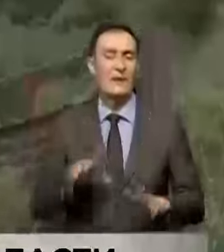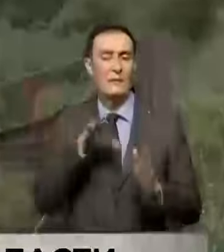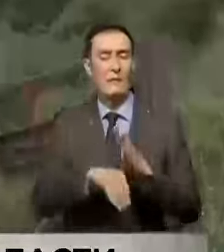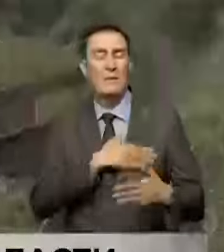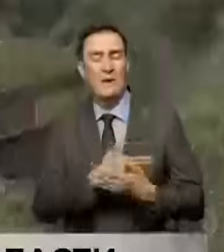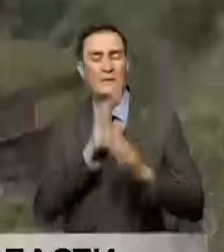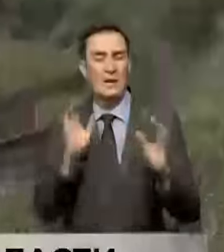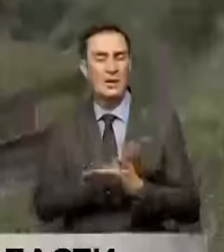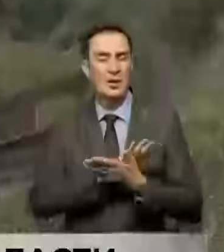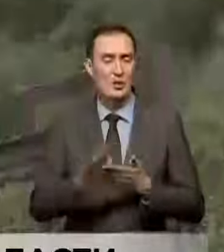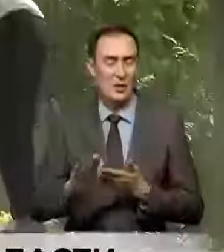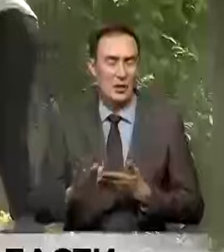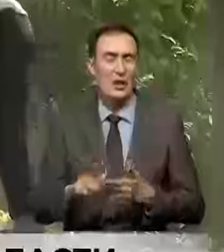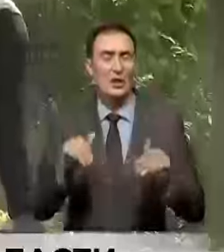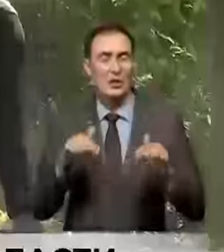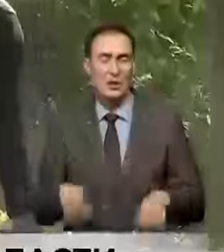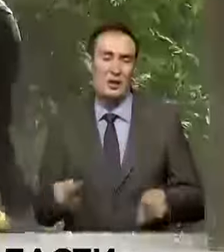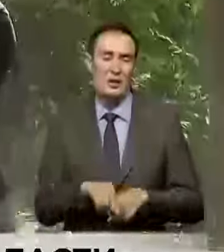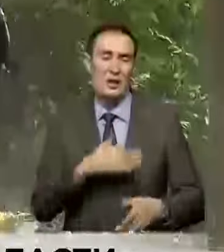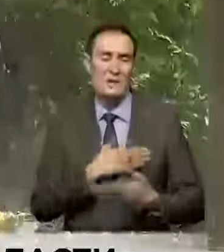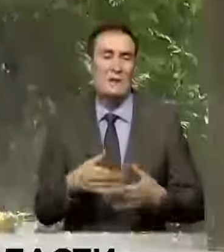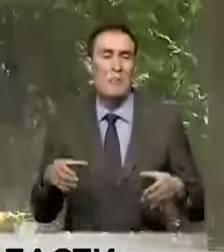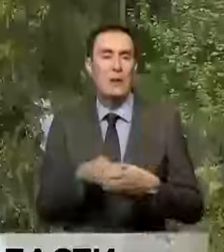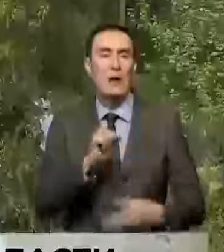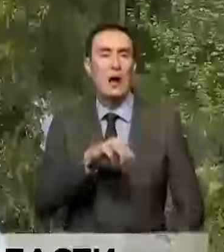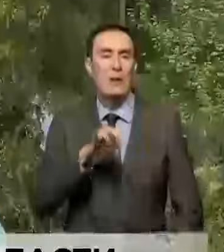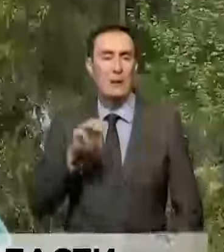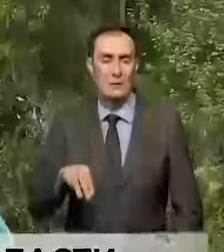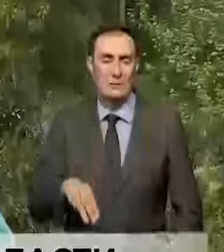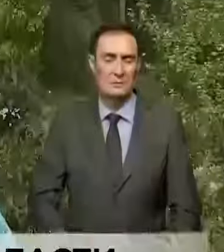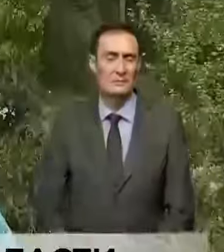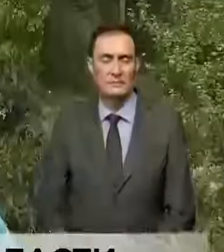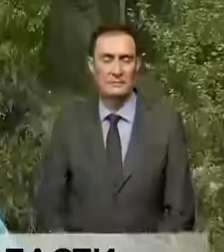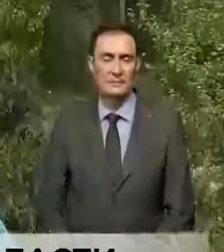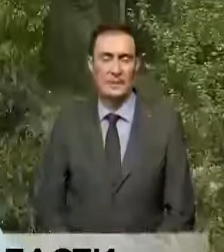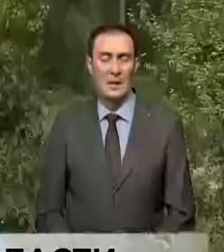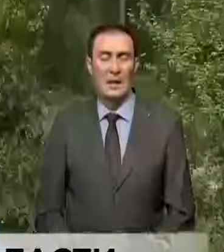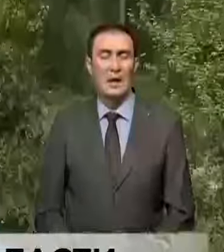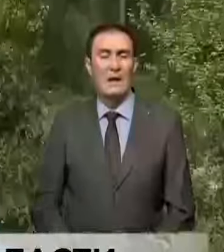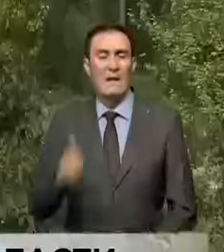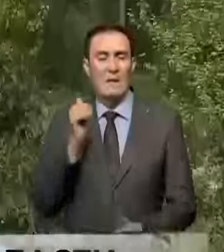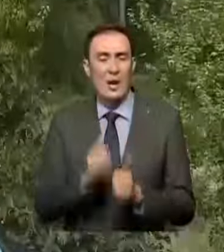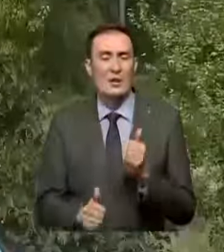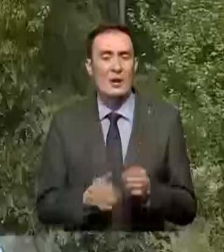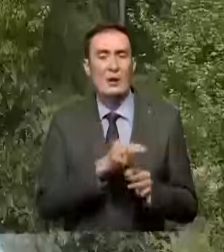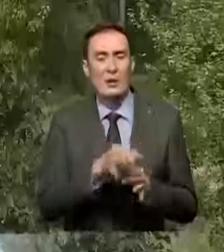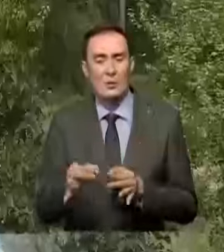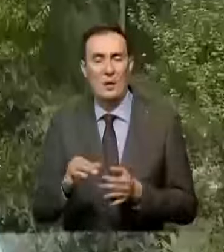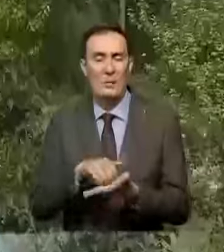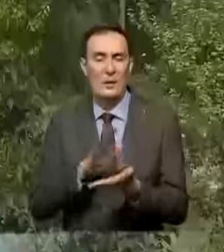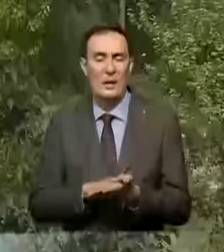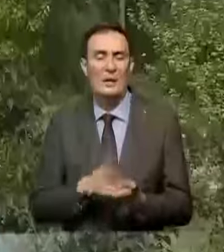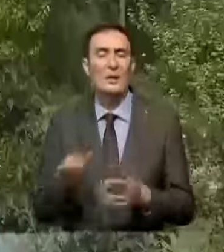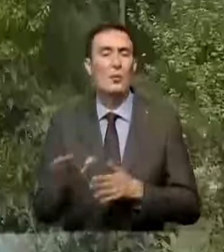вклад в сохранение чистоты решили также активисты партии «Аманат». По всем районам определены территории,